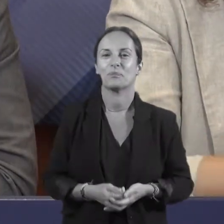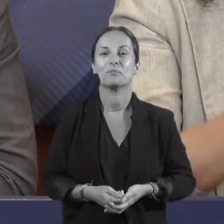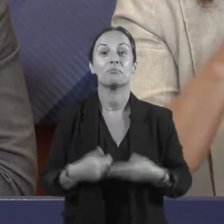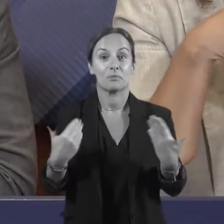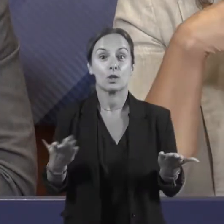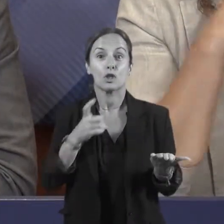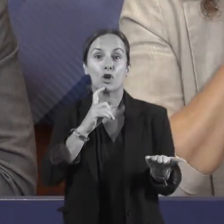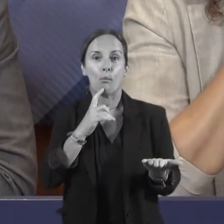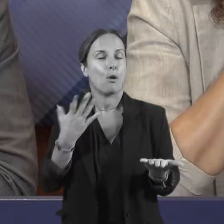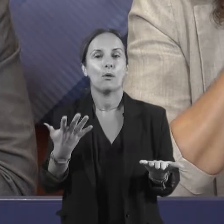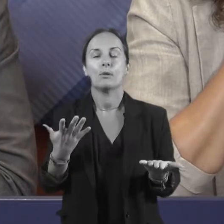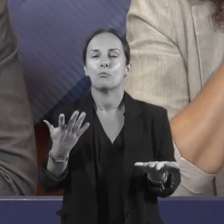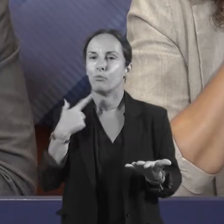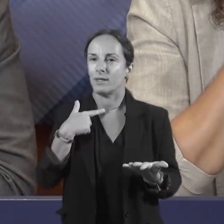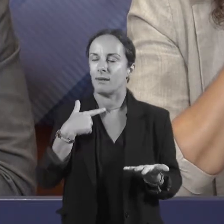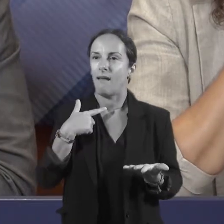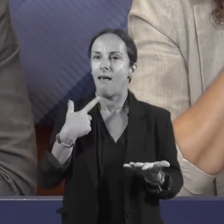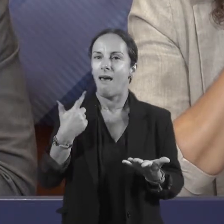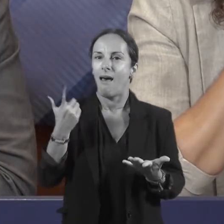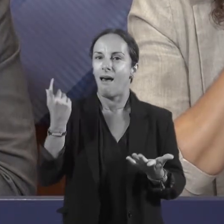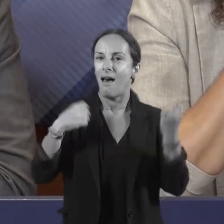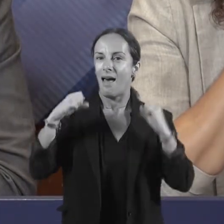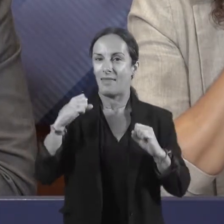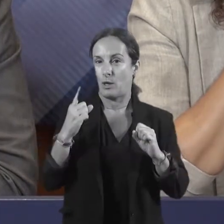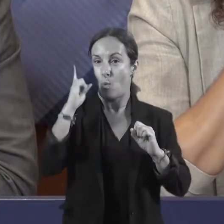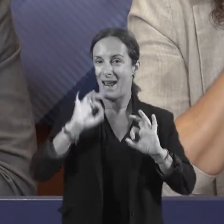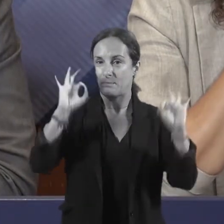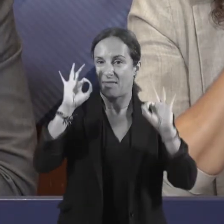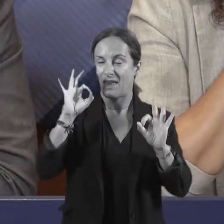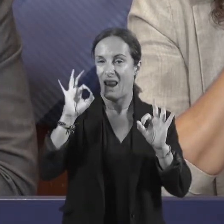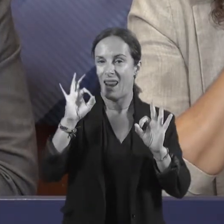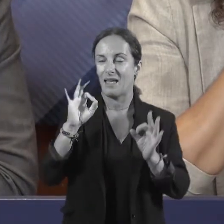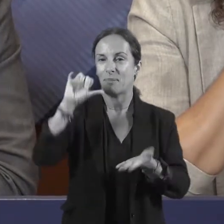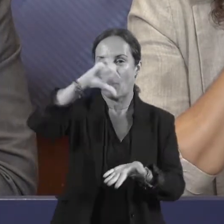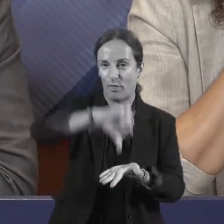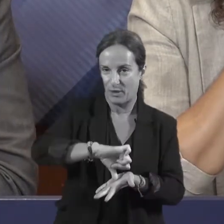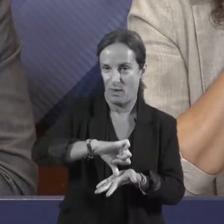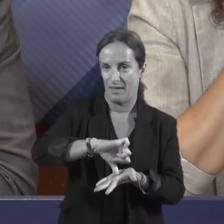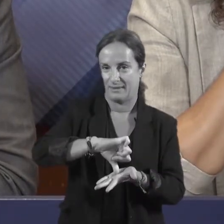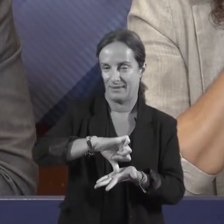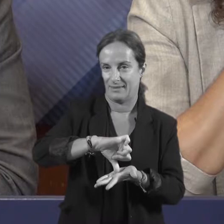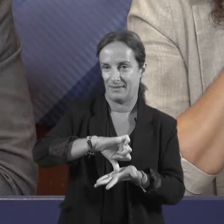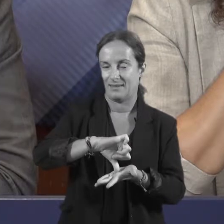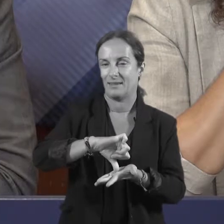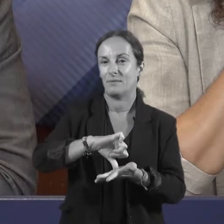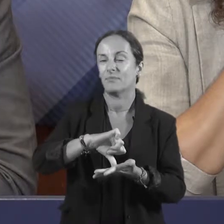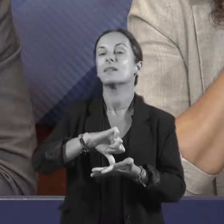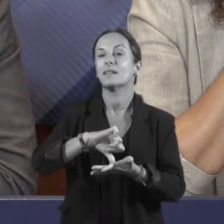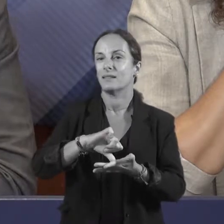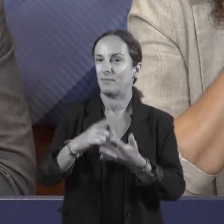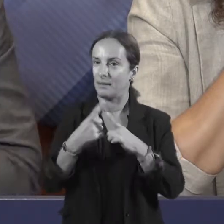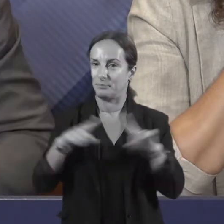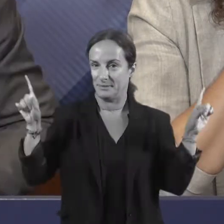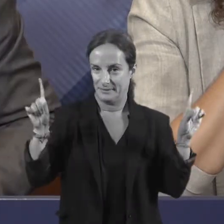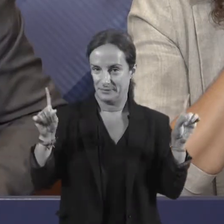de turisme i tota la gent del món del turisme està en aquella ciutat. I, per tant, tenir un acte i una acció diferenciada en el